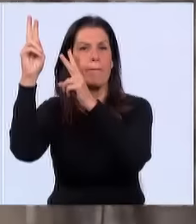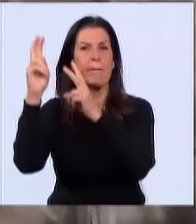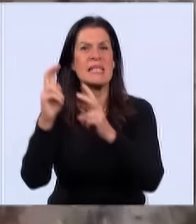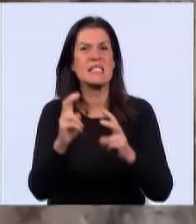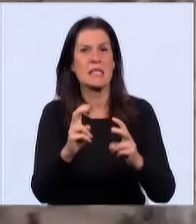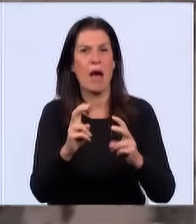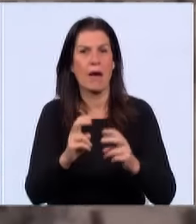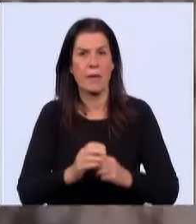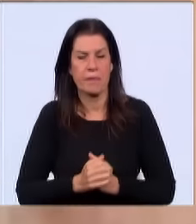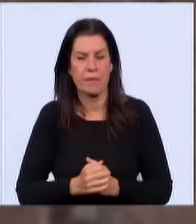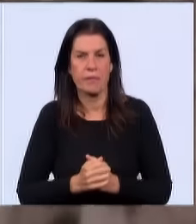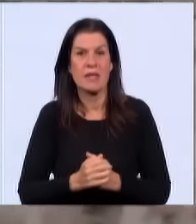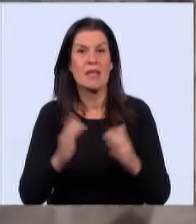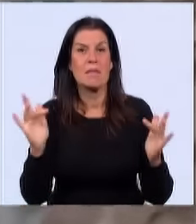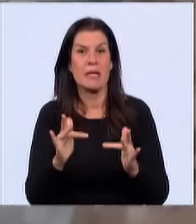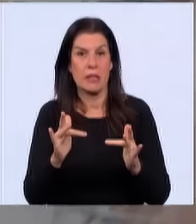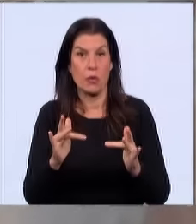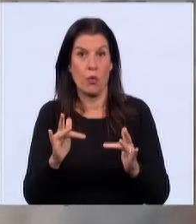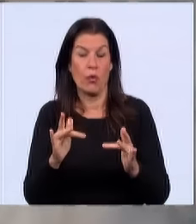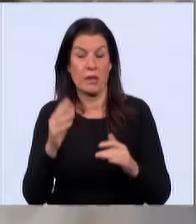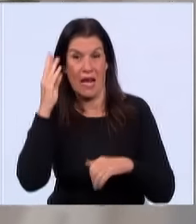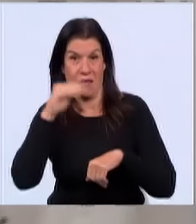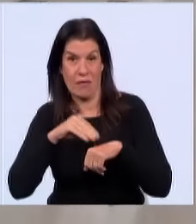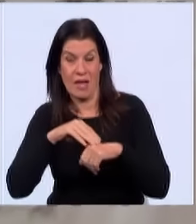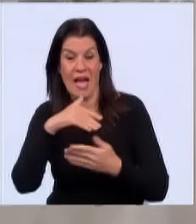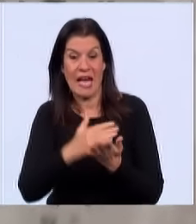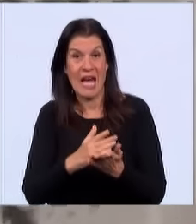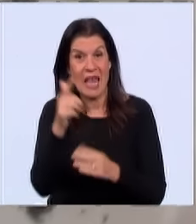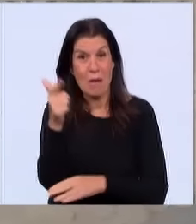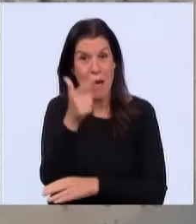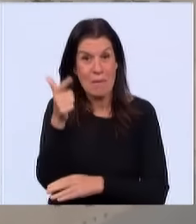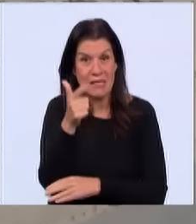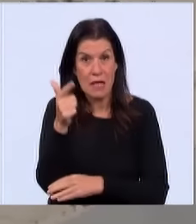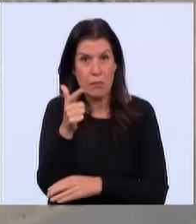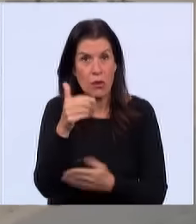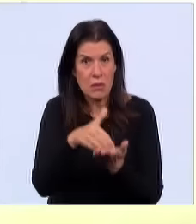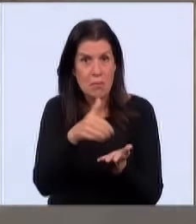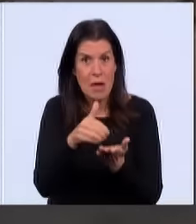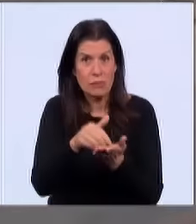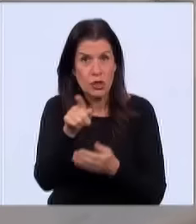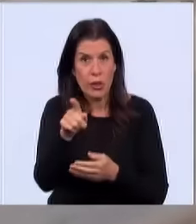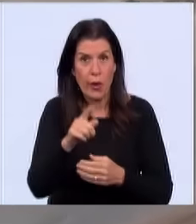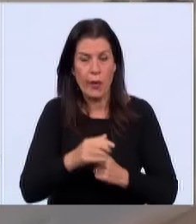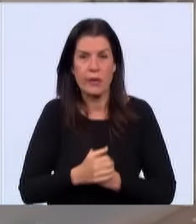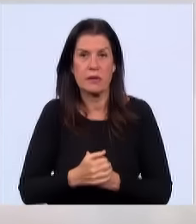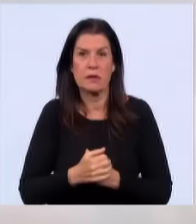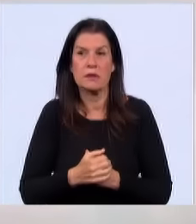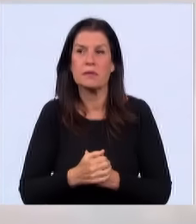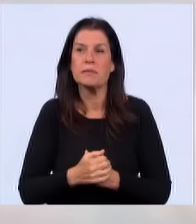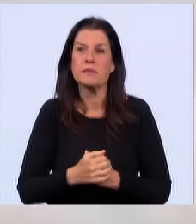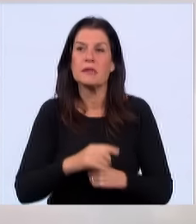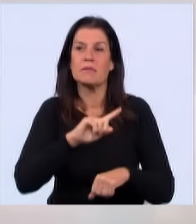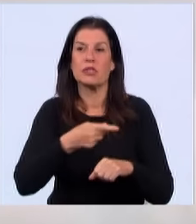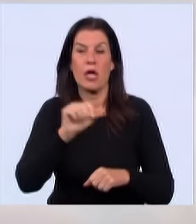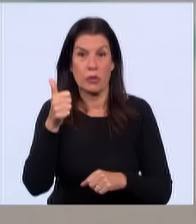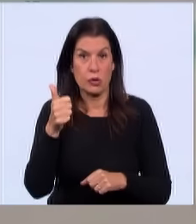בניגוד לכמה דיווחים, חלק ממצלמות האוגדה ימשיכו לצלם בשעות הקרובות. בשעה הראשונה הן גם מוקרנות בחמ"ל האוגדה. אנשים